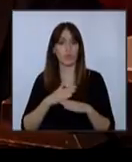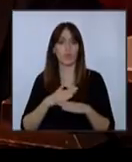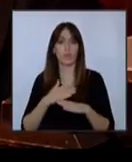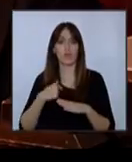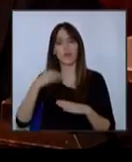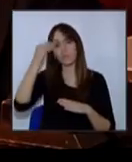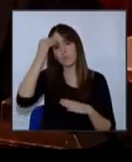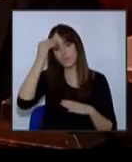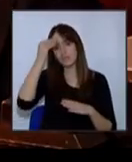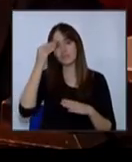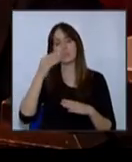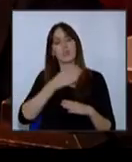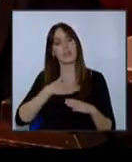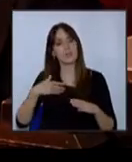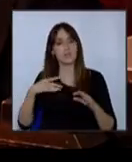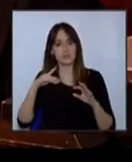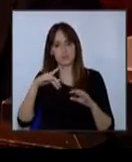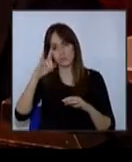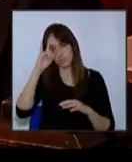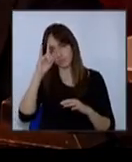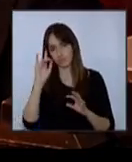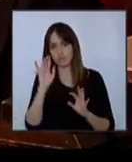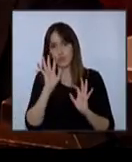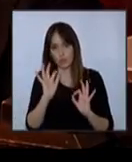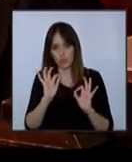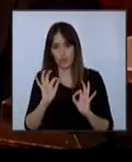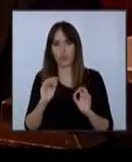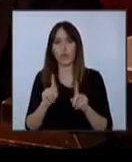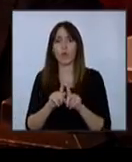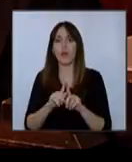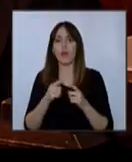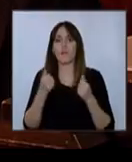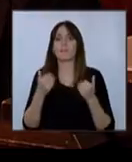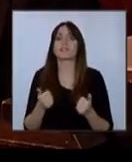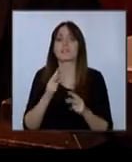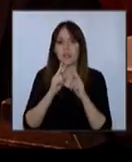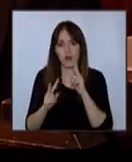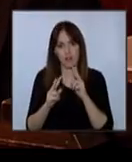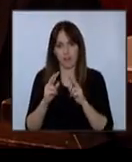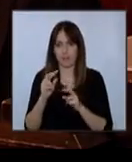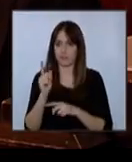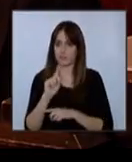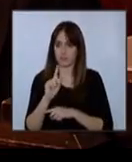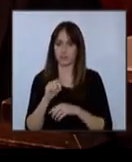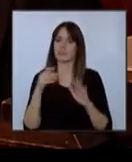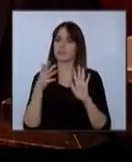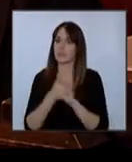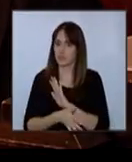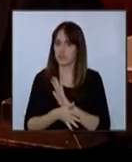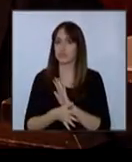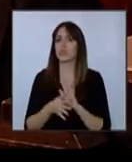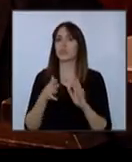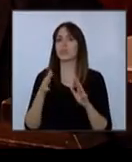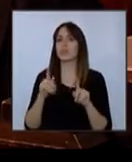moció, volem ser molt prudents i no ens volem precipitar a l'hora de buscar alternatives per tal de revitalitzar l'Eixample Morató. Per tant, i